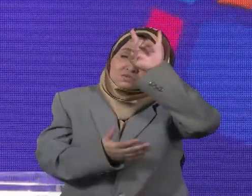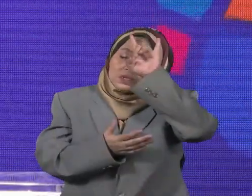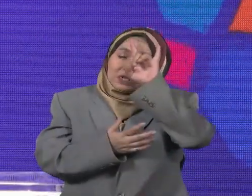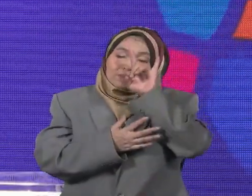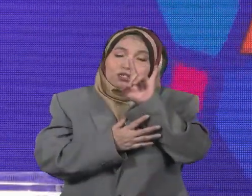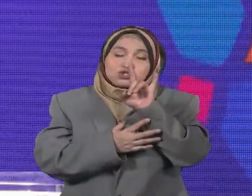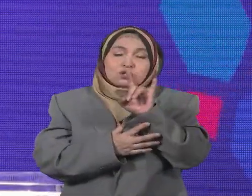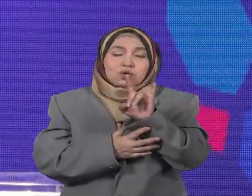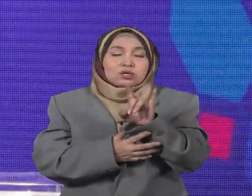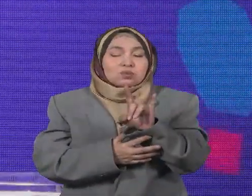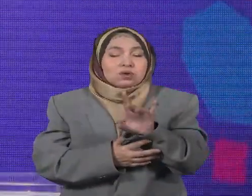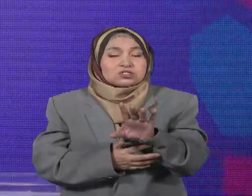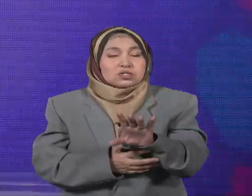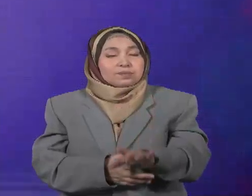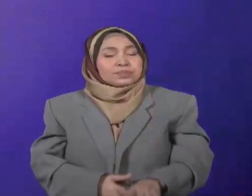minasyaitonir rajim.